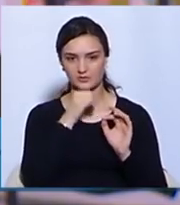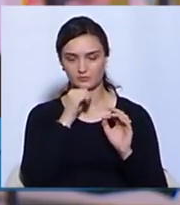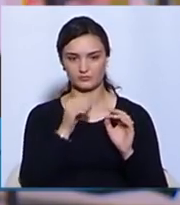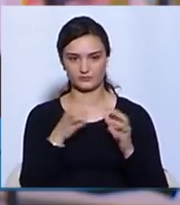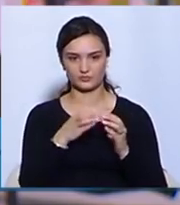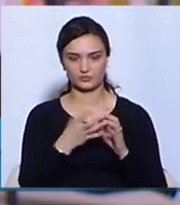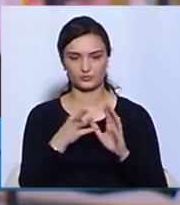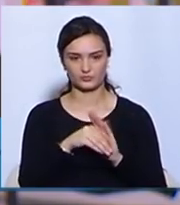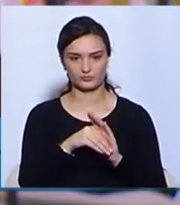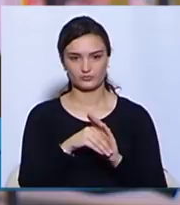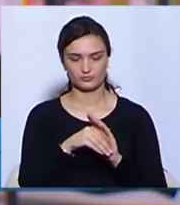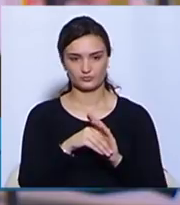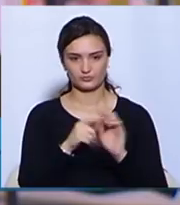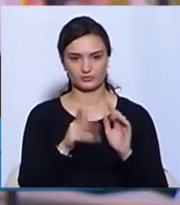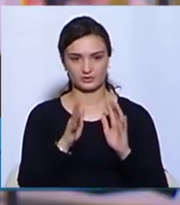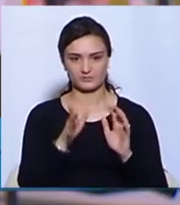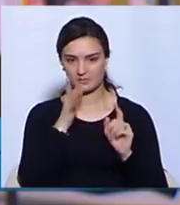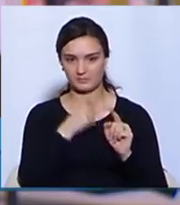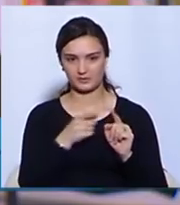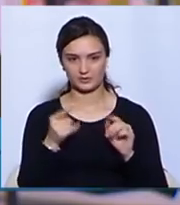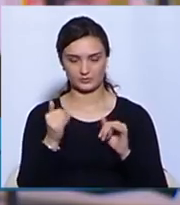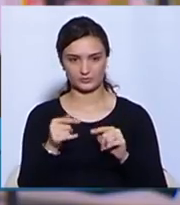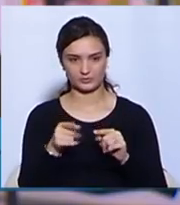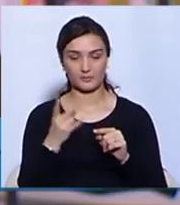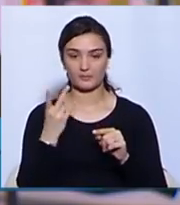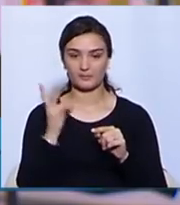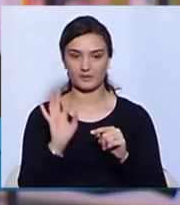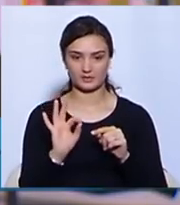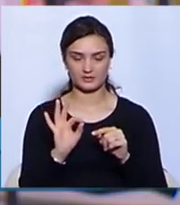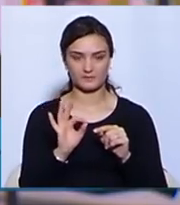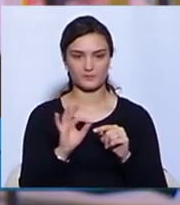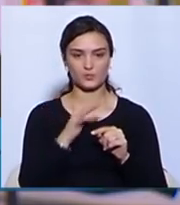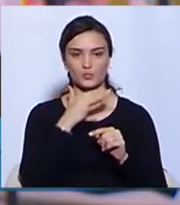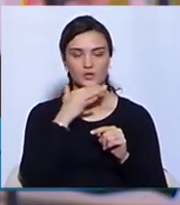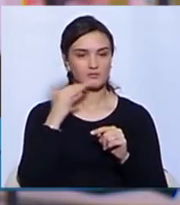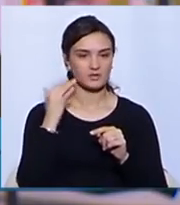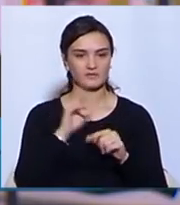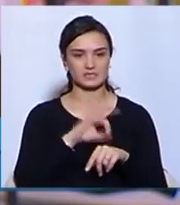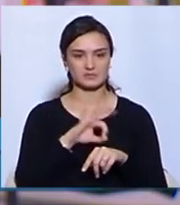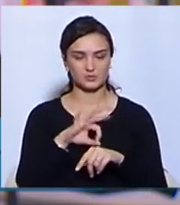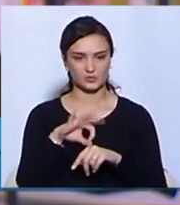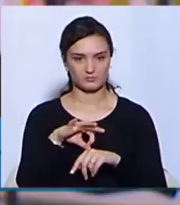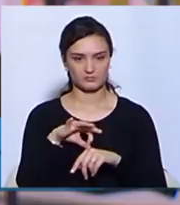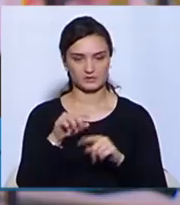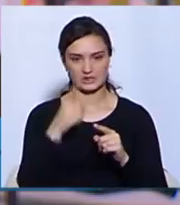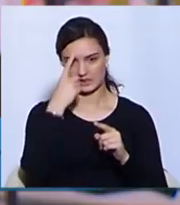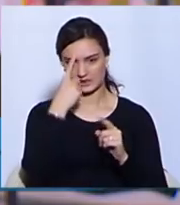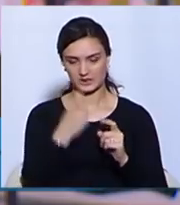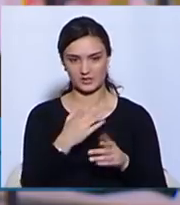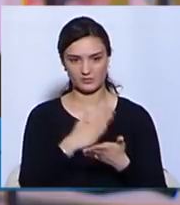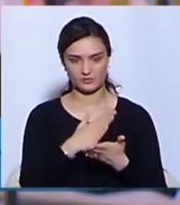ჯგუფში დაუდგება ეს პერიოდი. თუმცა უამრავი სიმპტომი, რომელიც